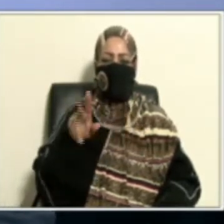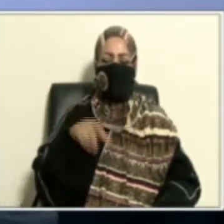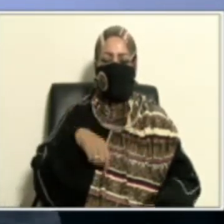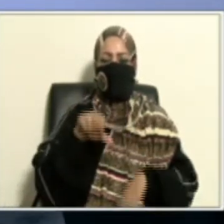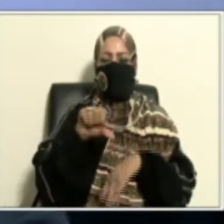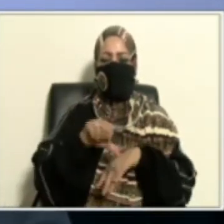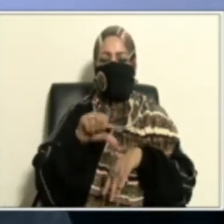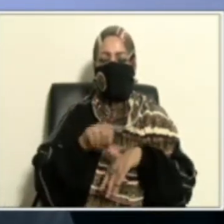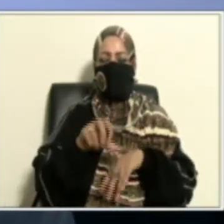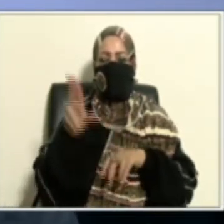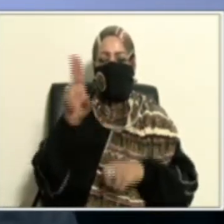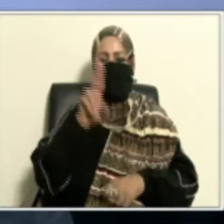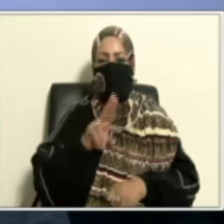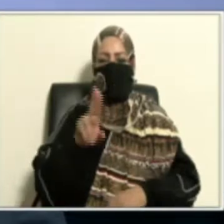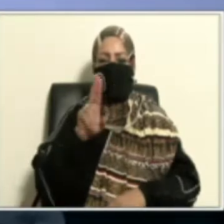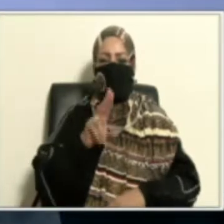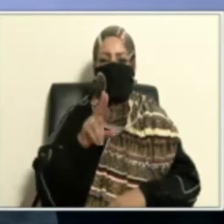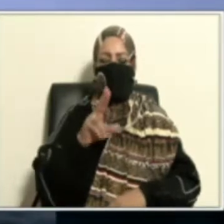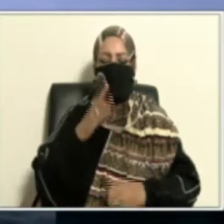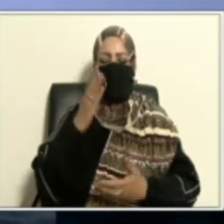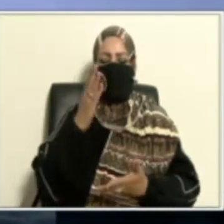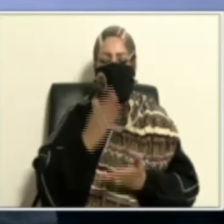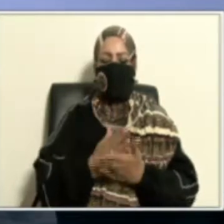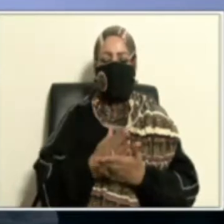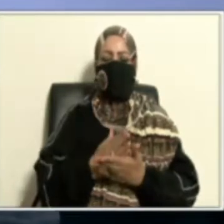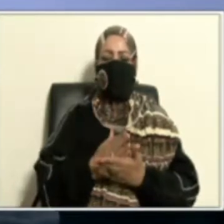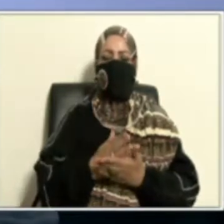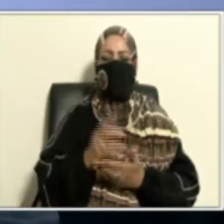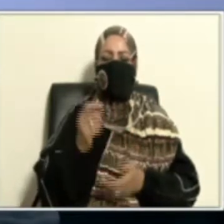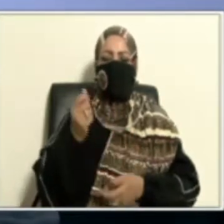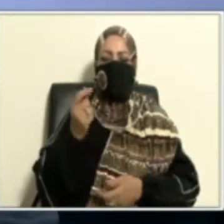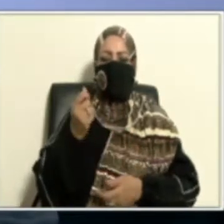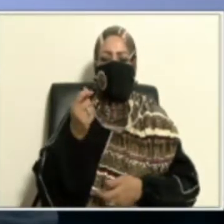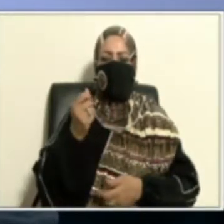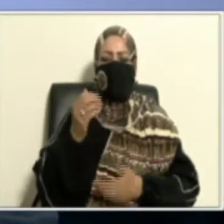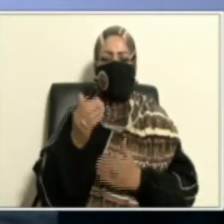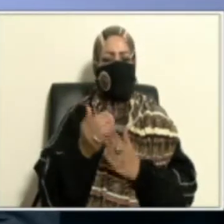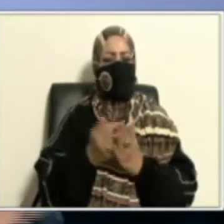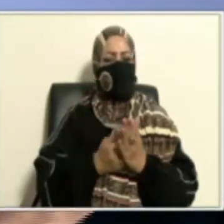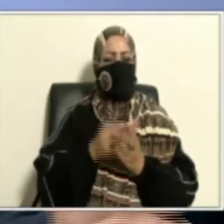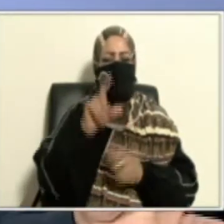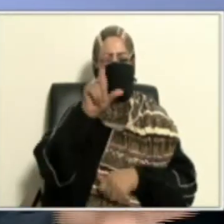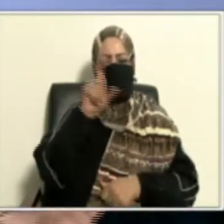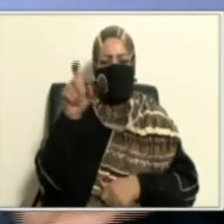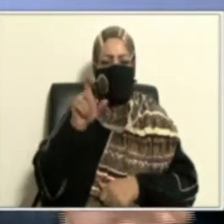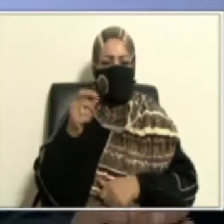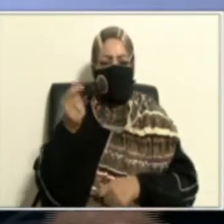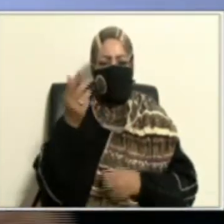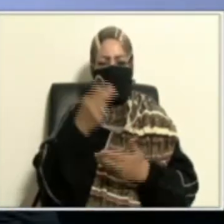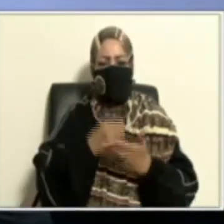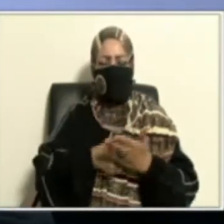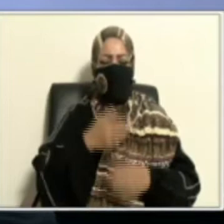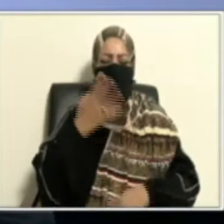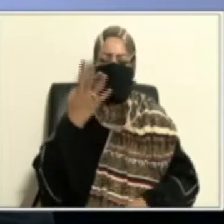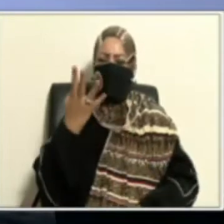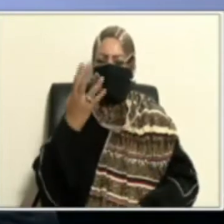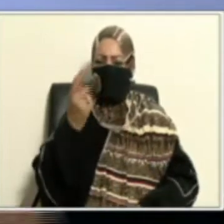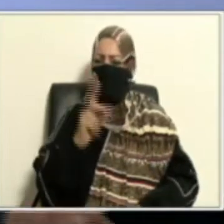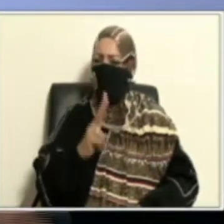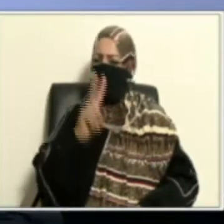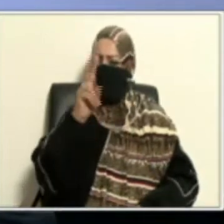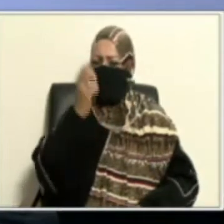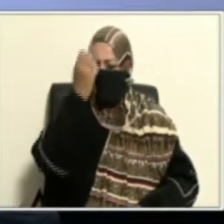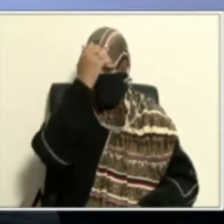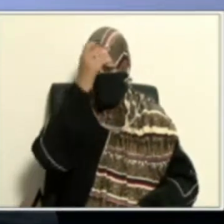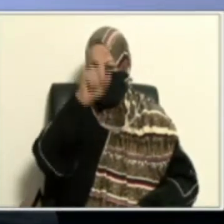بتربح 7000% أربح 7000% ما عندناش شيء إلا في بيع خاص اسمه بيع